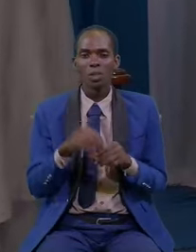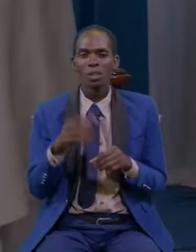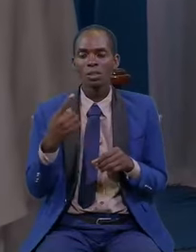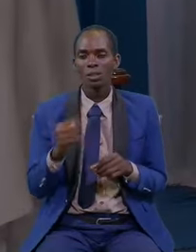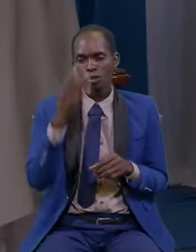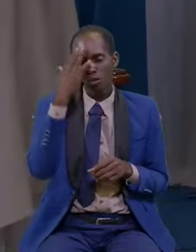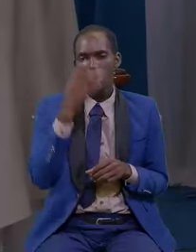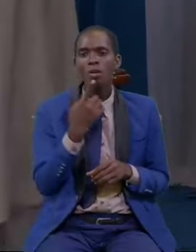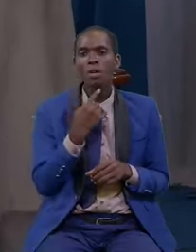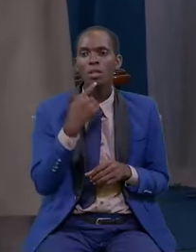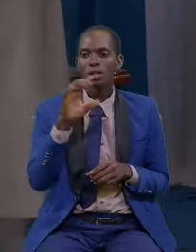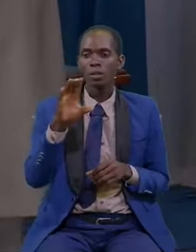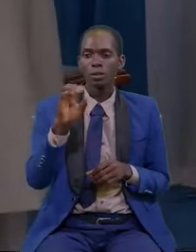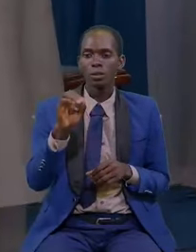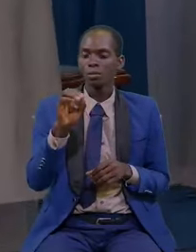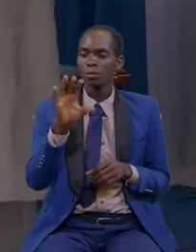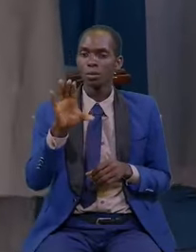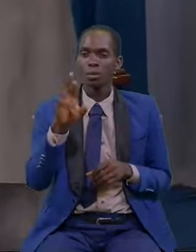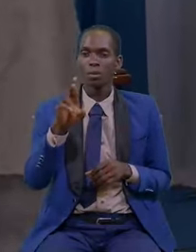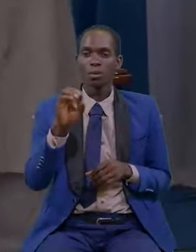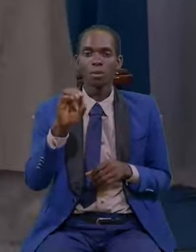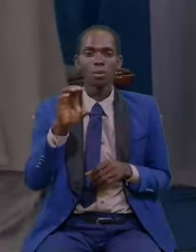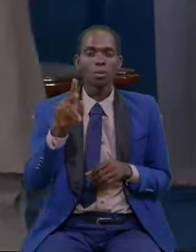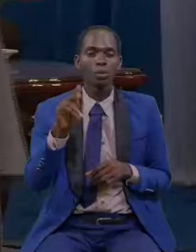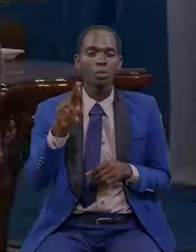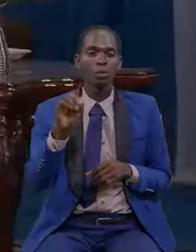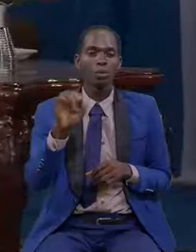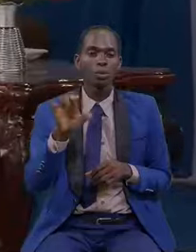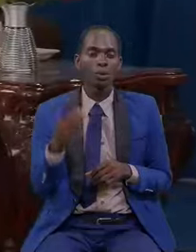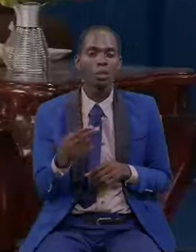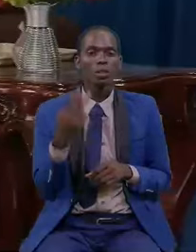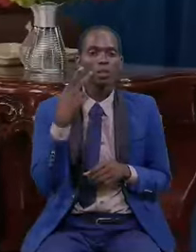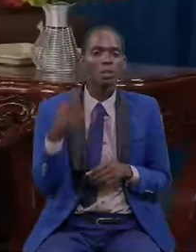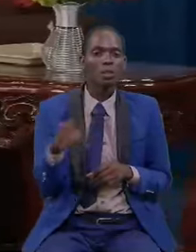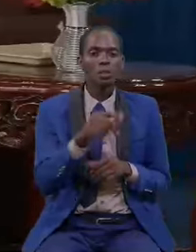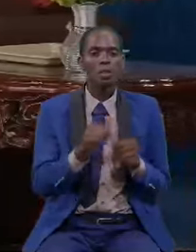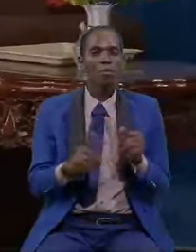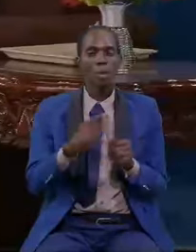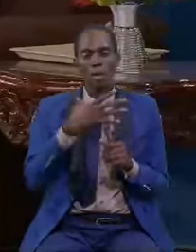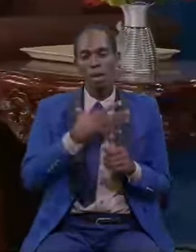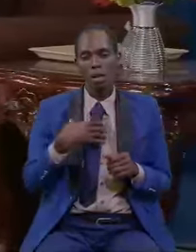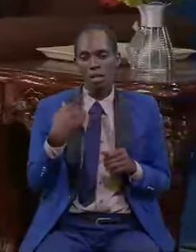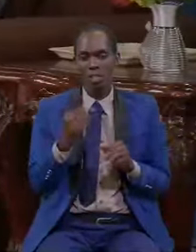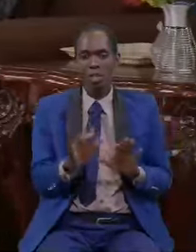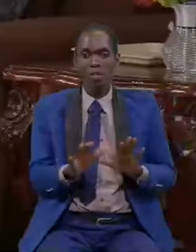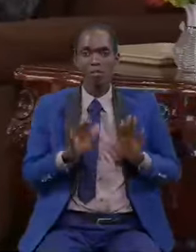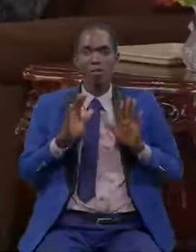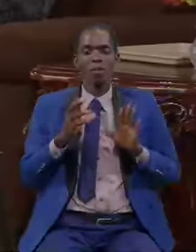dans les cancrela, les cafards, vous les voyez dans les